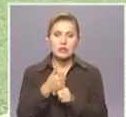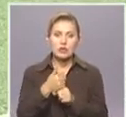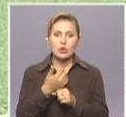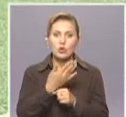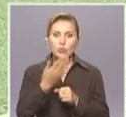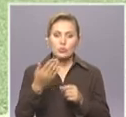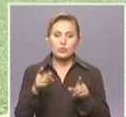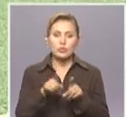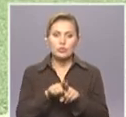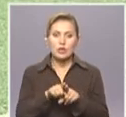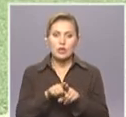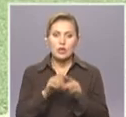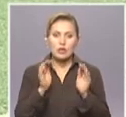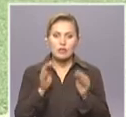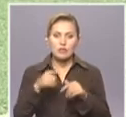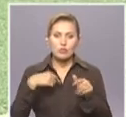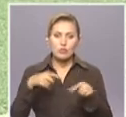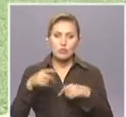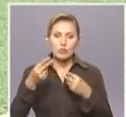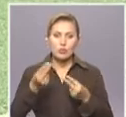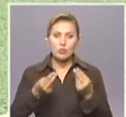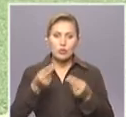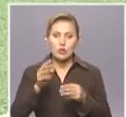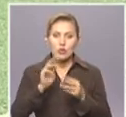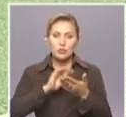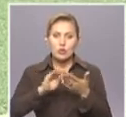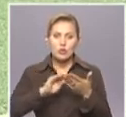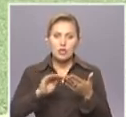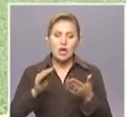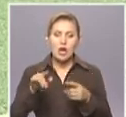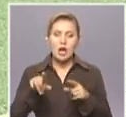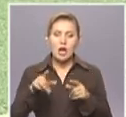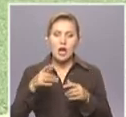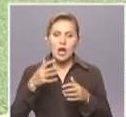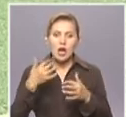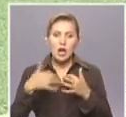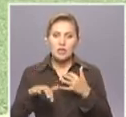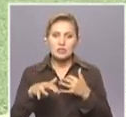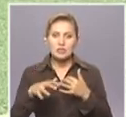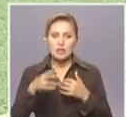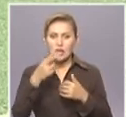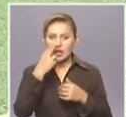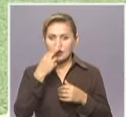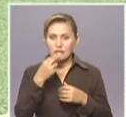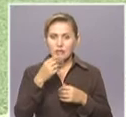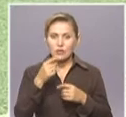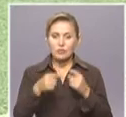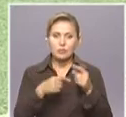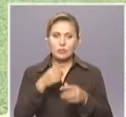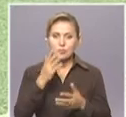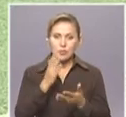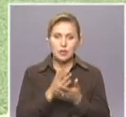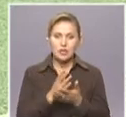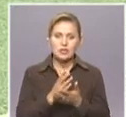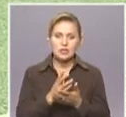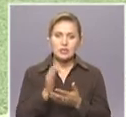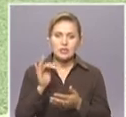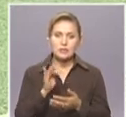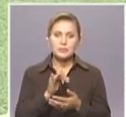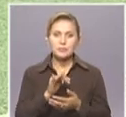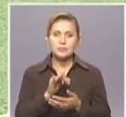бұндай футбол ойнау жарысы журналистер арасында әдет емес, ғұрыпқа